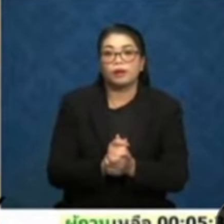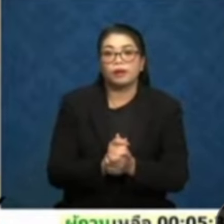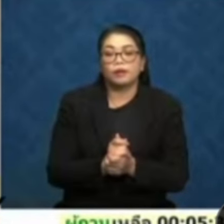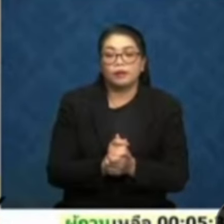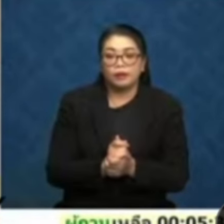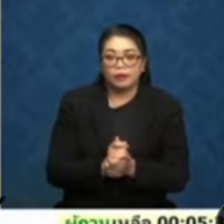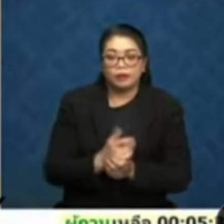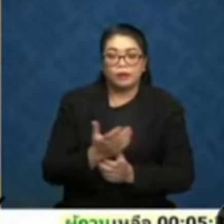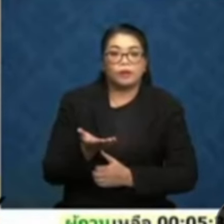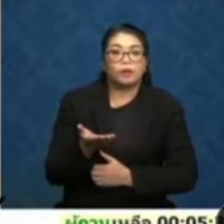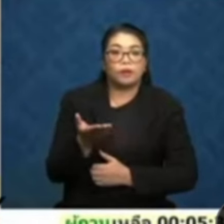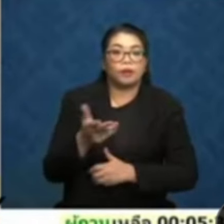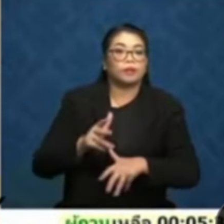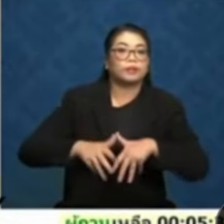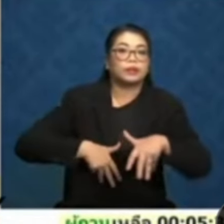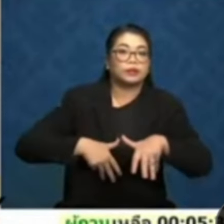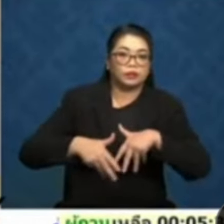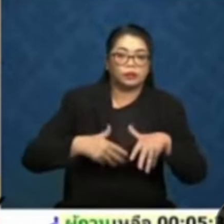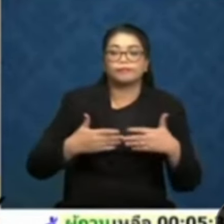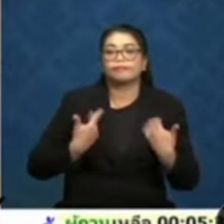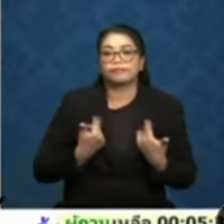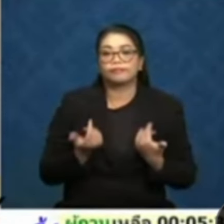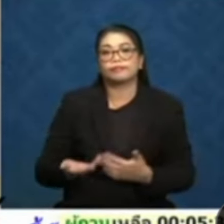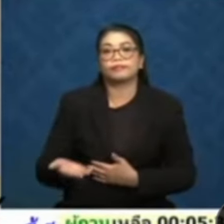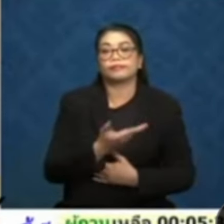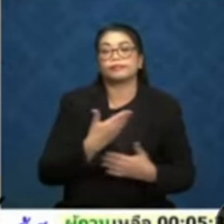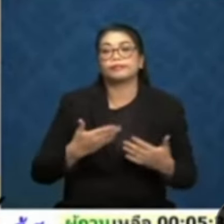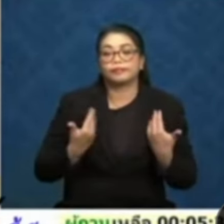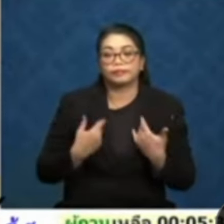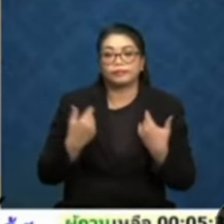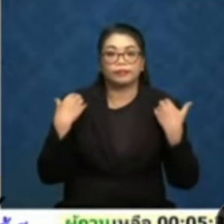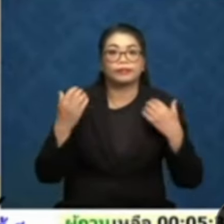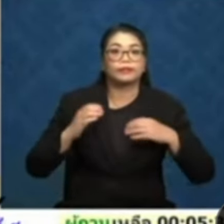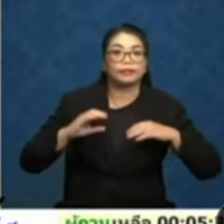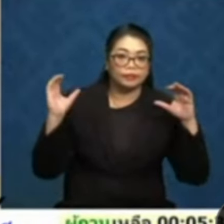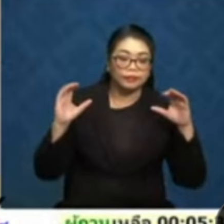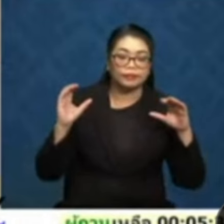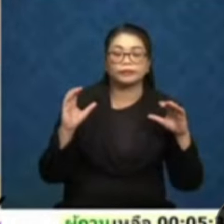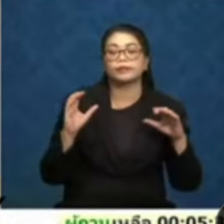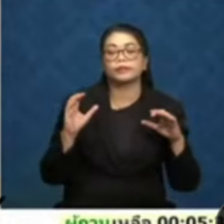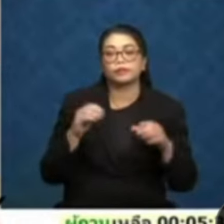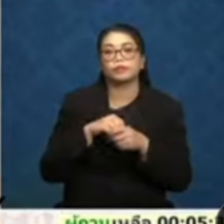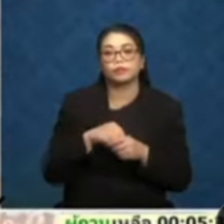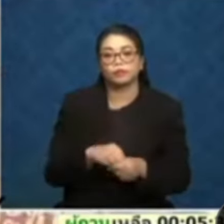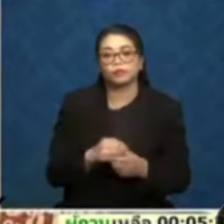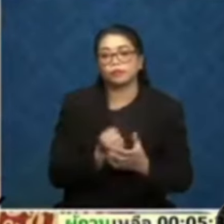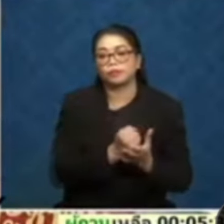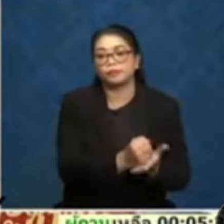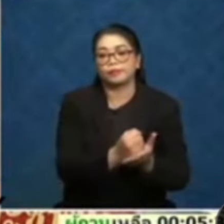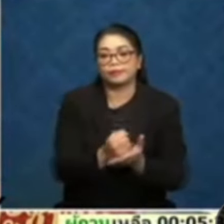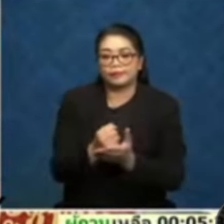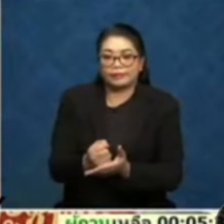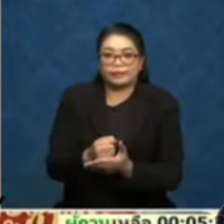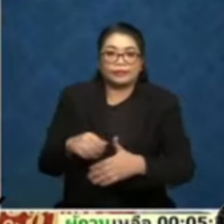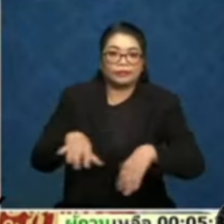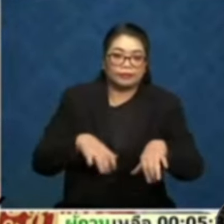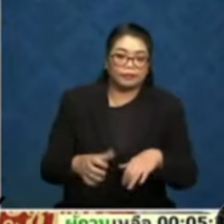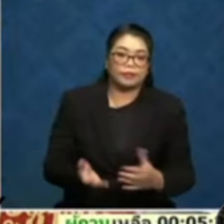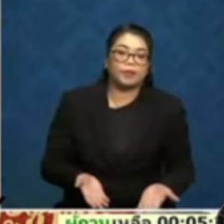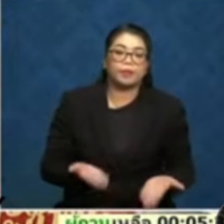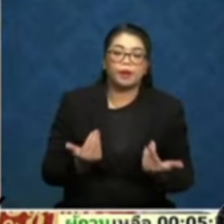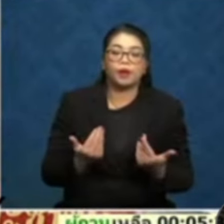ถึงฉันก็ขอให้พี่น้องประชาชนได้สบายใจนะคะว่ารัฐบาลไม่นิ่งนอนใจแน่นอนในการที่จะทำให้การแบ่งเบา